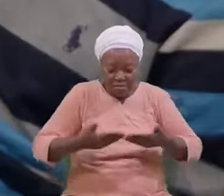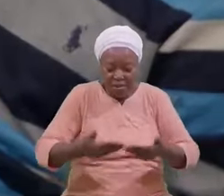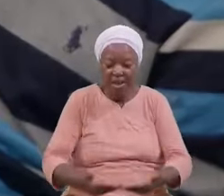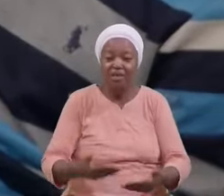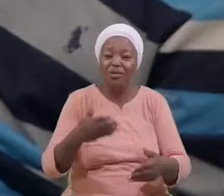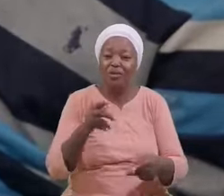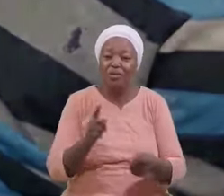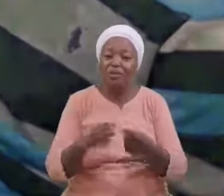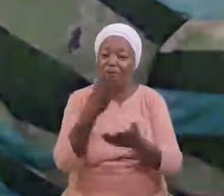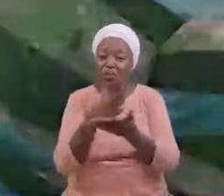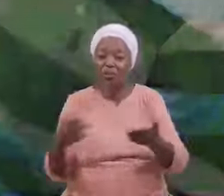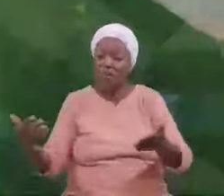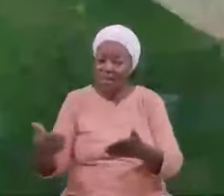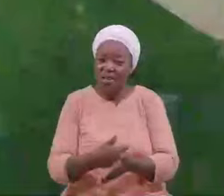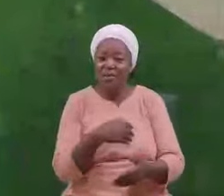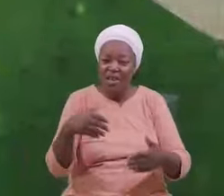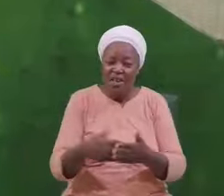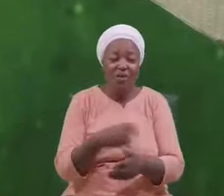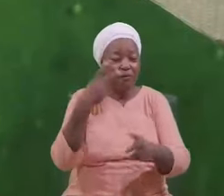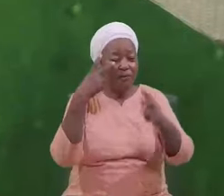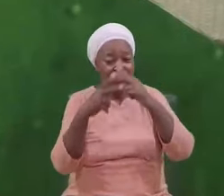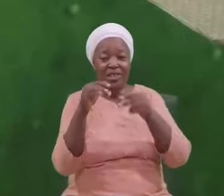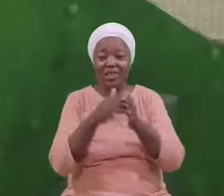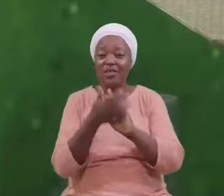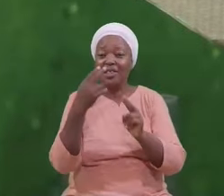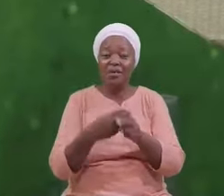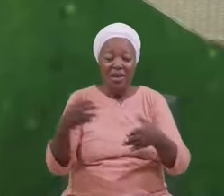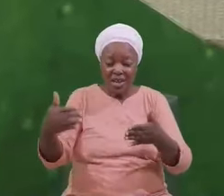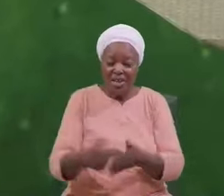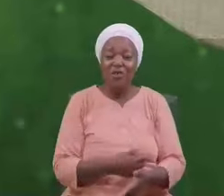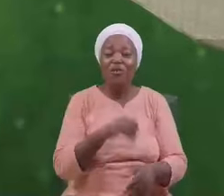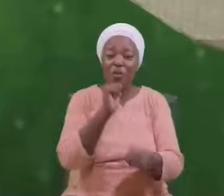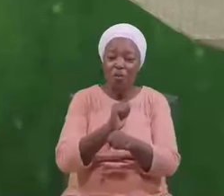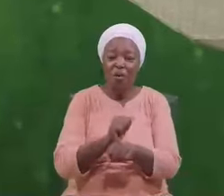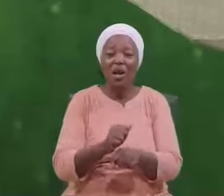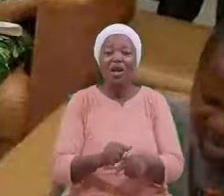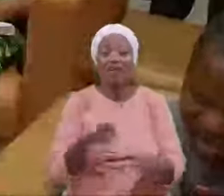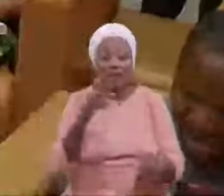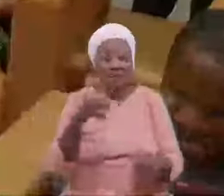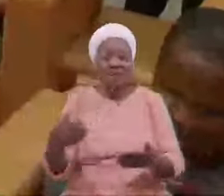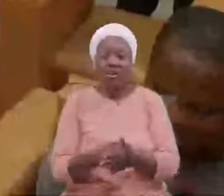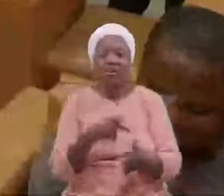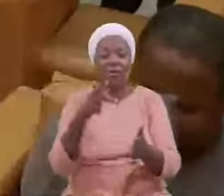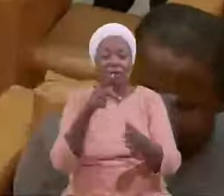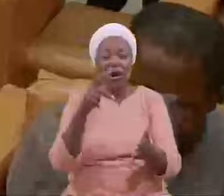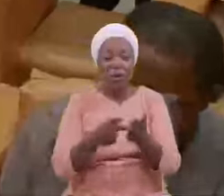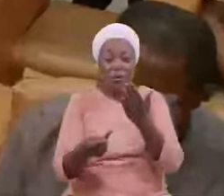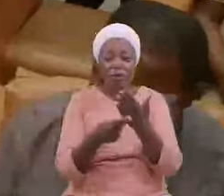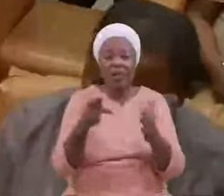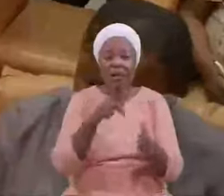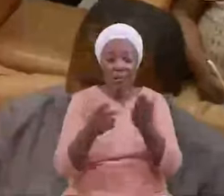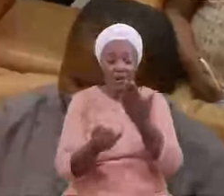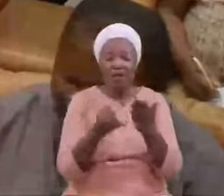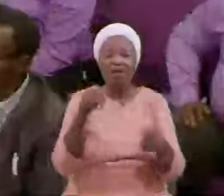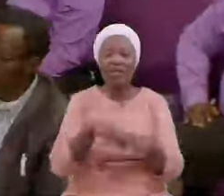pour donner naissance à quelque chose de nouveau. À un nouveau projet. À une nouvelle réussite dans votre vie au nom de Jésus.